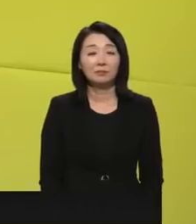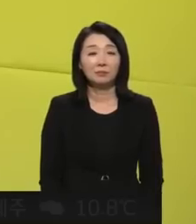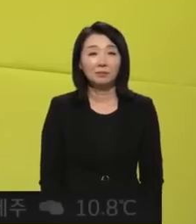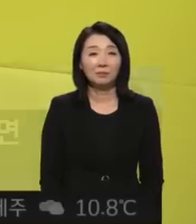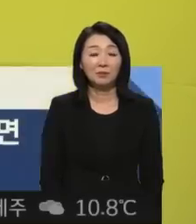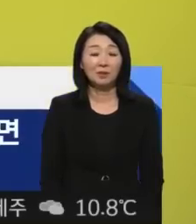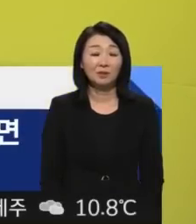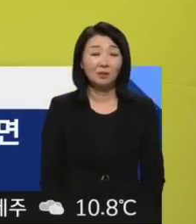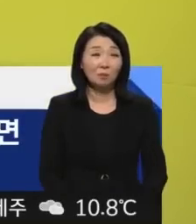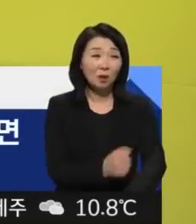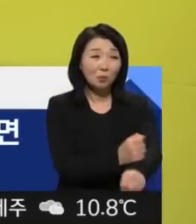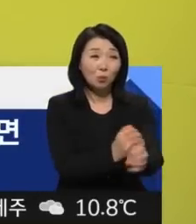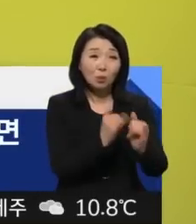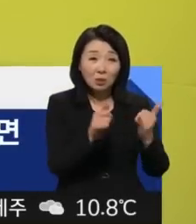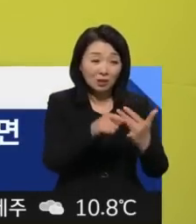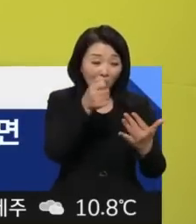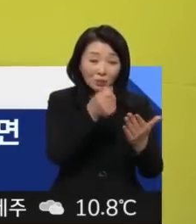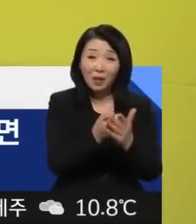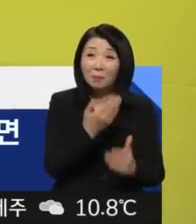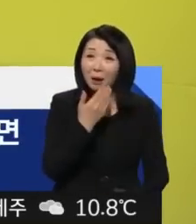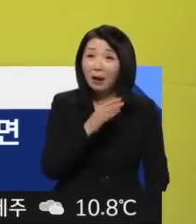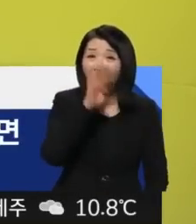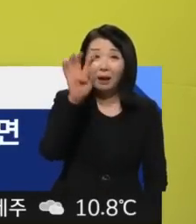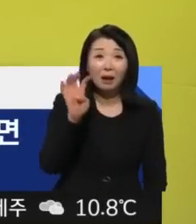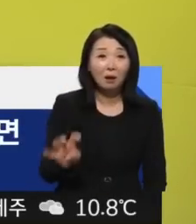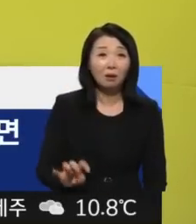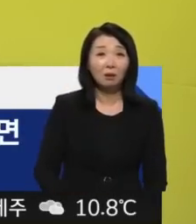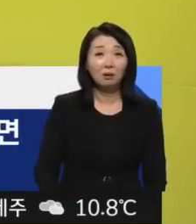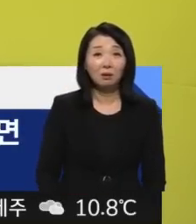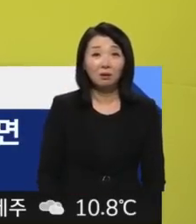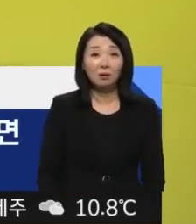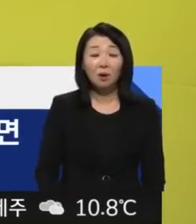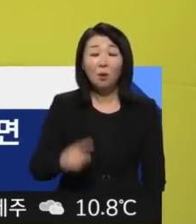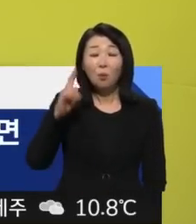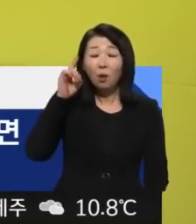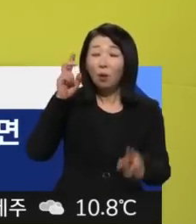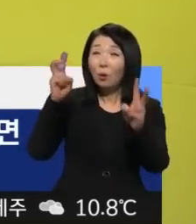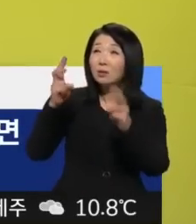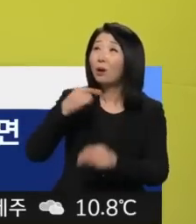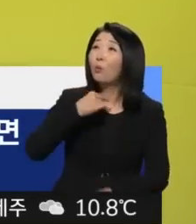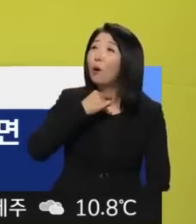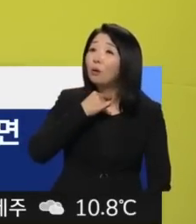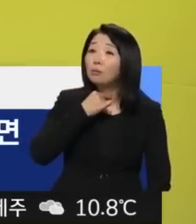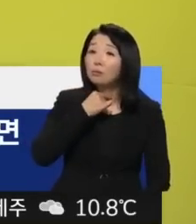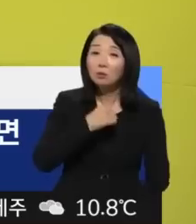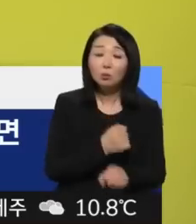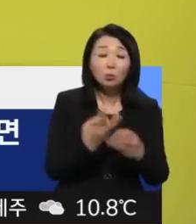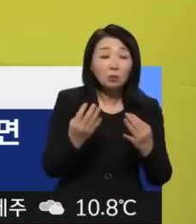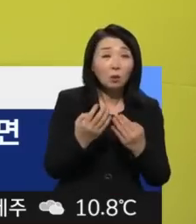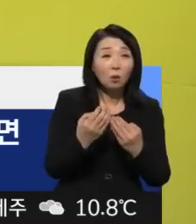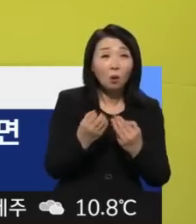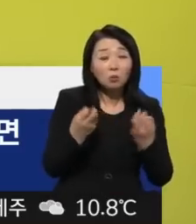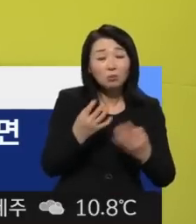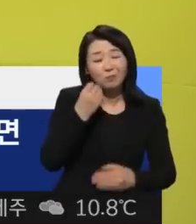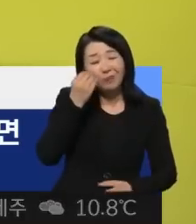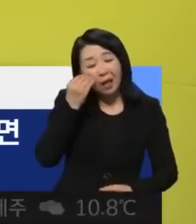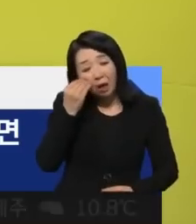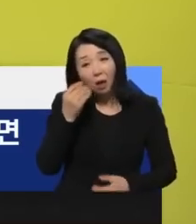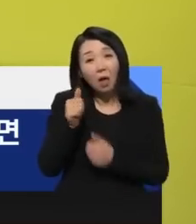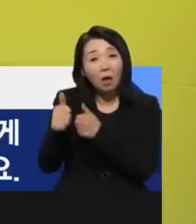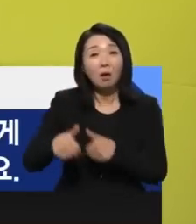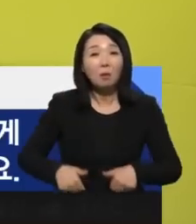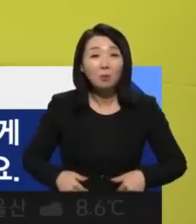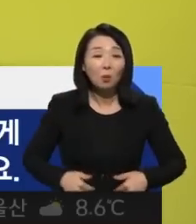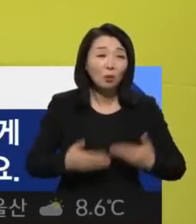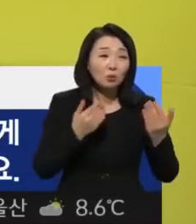진짜 노동자들이 선택할 수 있는 문제인가? 대부분 사용자들이 요구하면 노동자들은 어쩔 수 없이 따라야 되고 정작 쉬고 싶을 때는 사용자들이